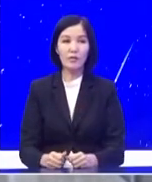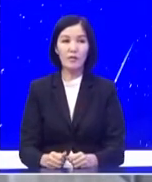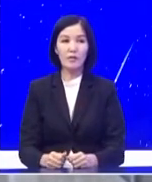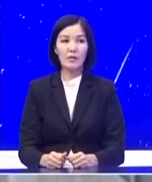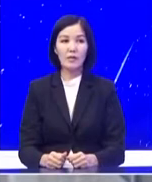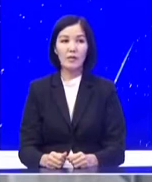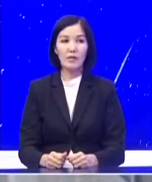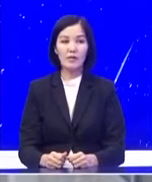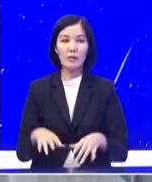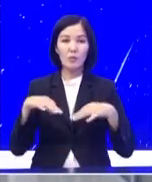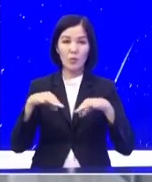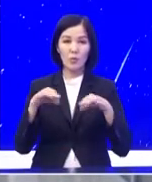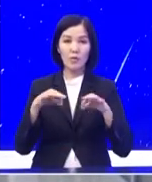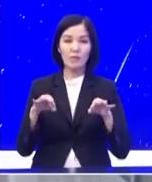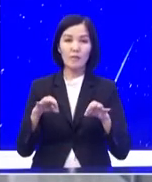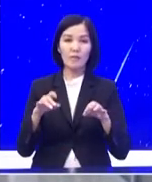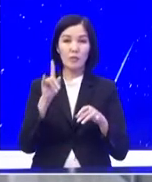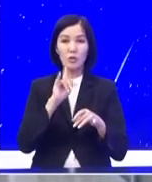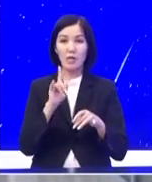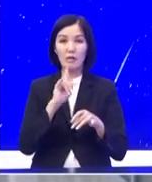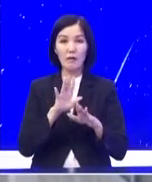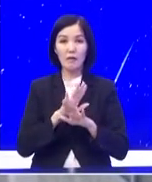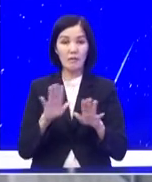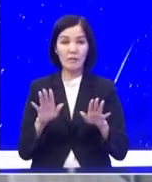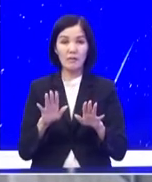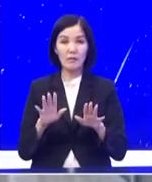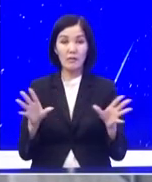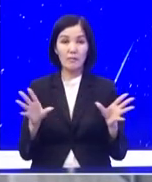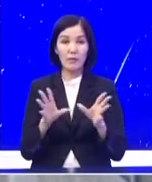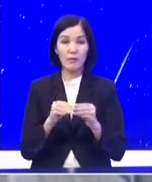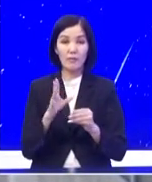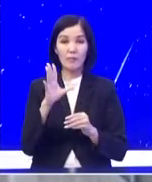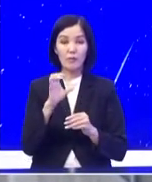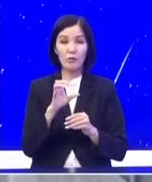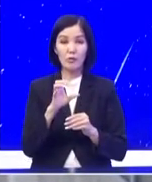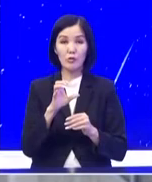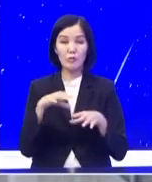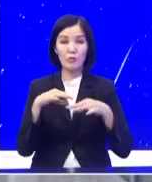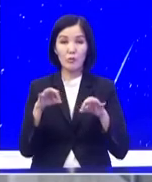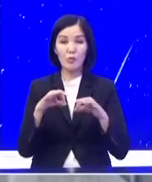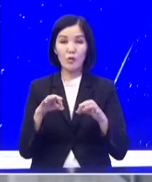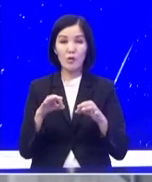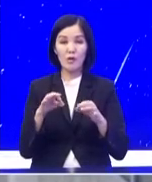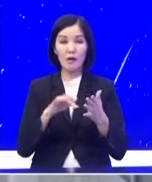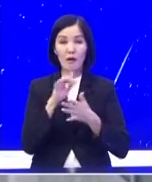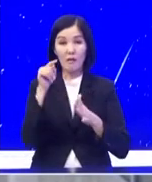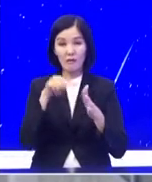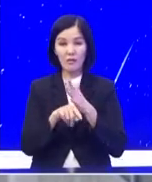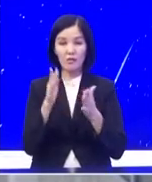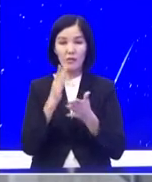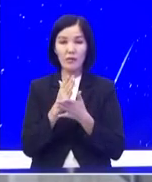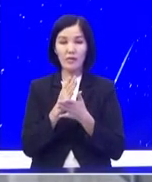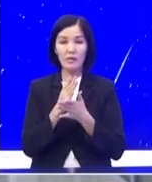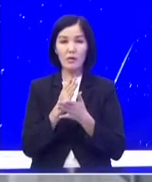ол бізге жалданған адам емес, біз партнер ретінде жұмыс істейміз. Бір 500-ге жуық машинер жүреді қаланың ішінде, күніне